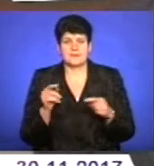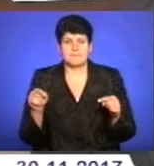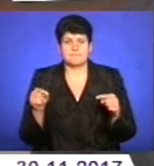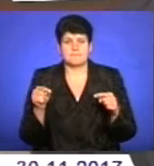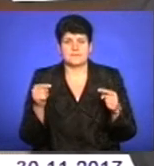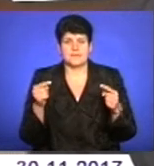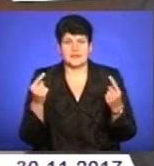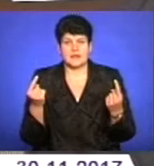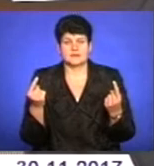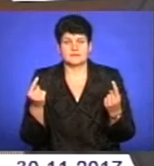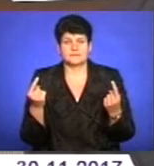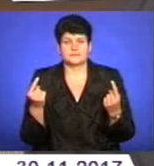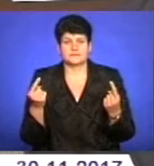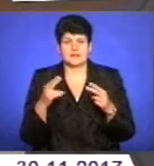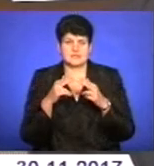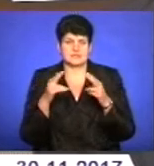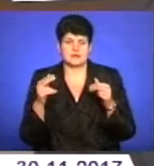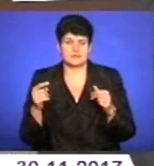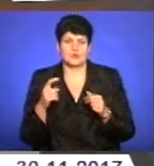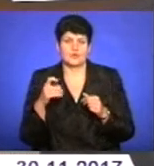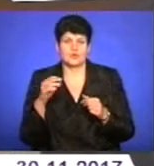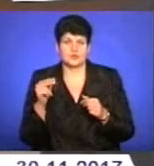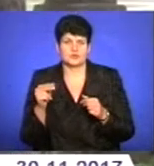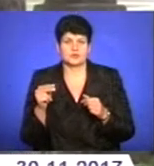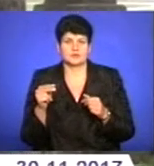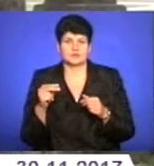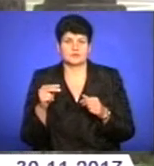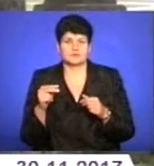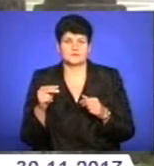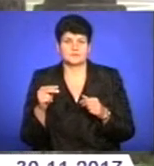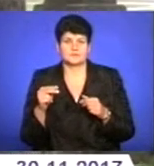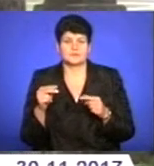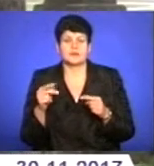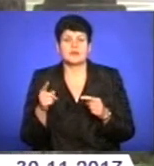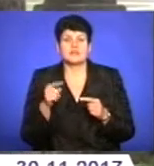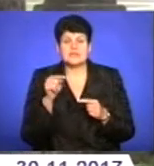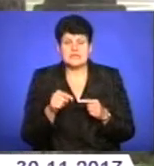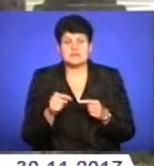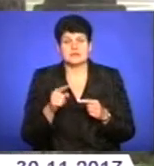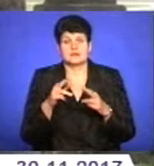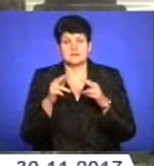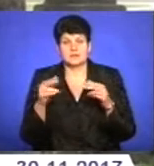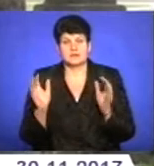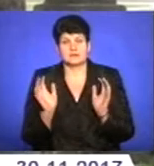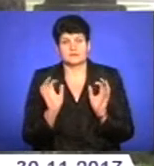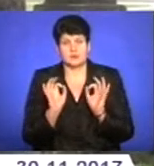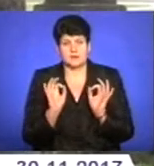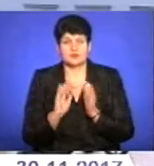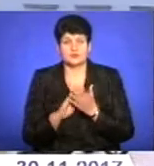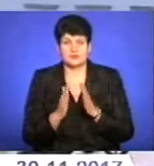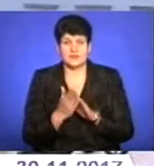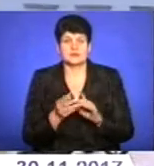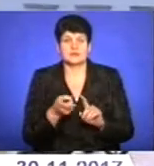підняти сам замок хоча б за війни. Ці замкові споруди, які збереглись у кращому стані, належать до